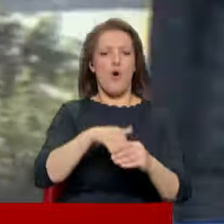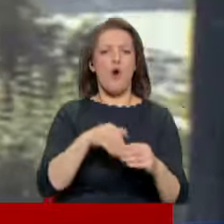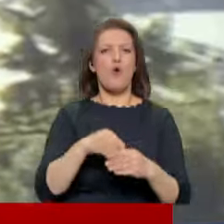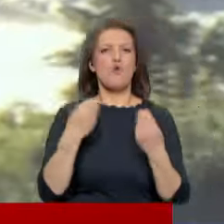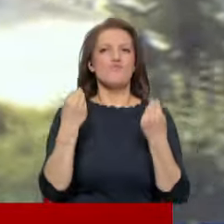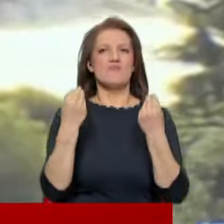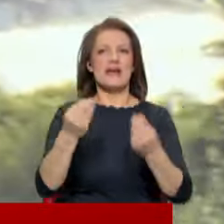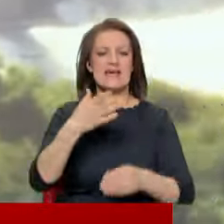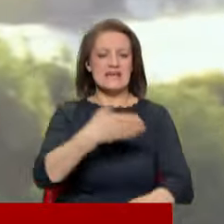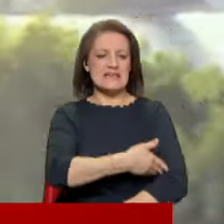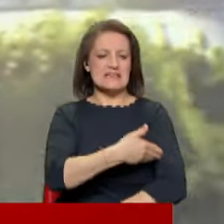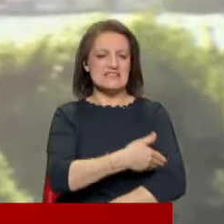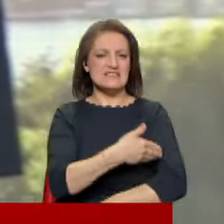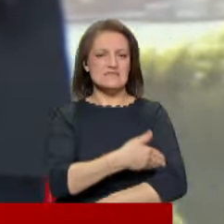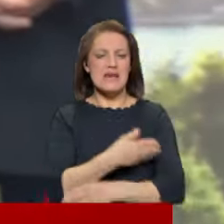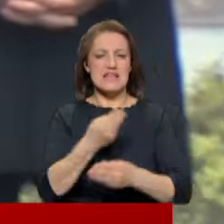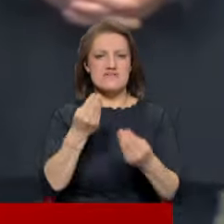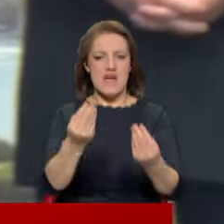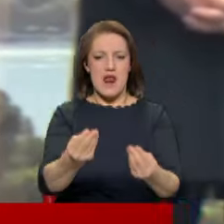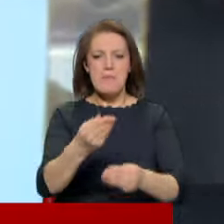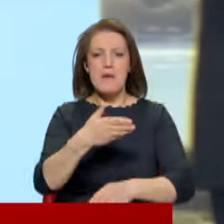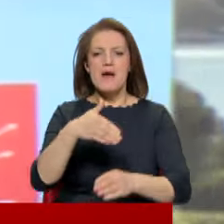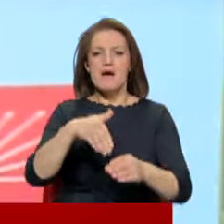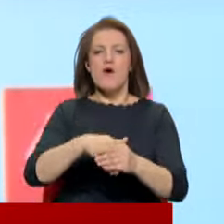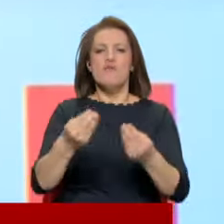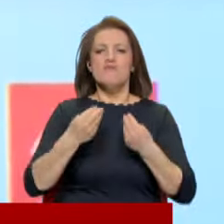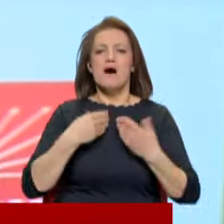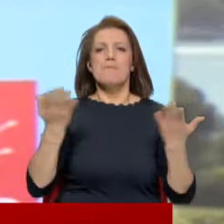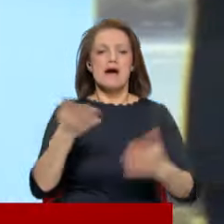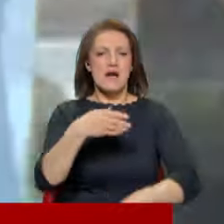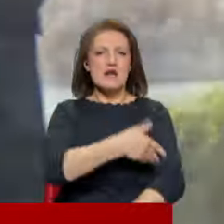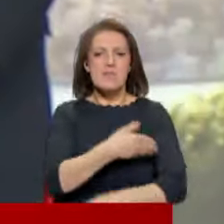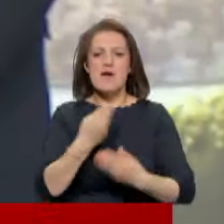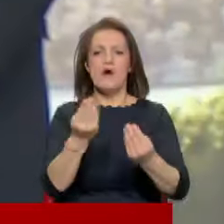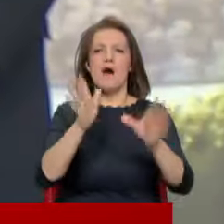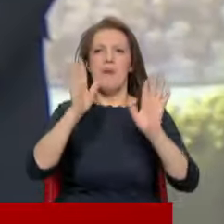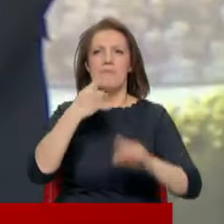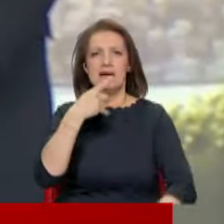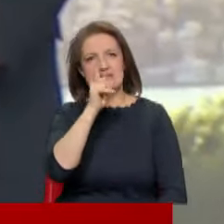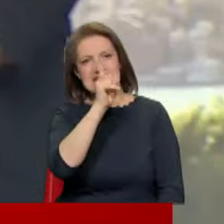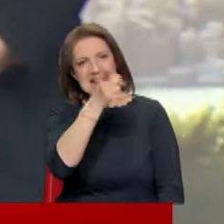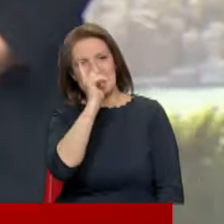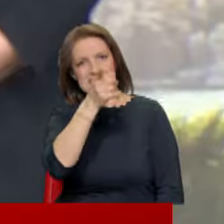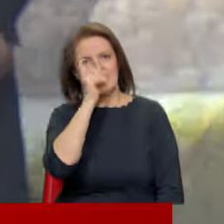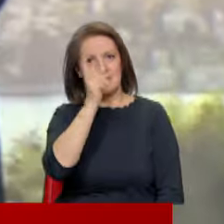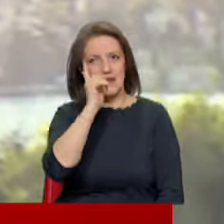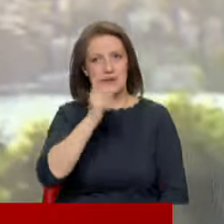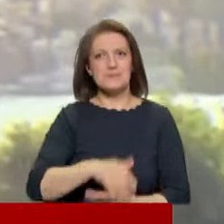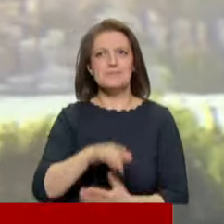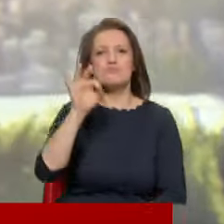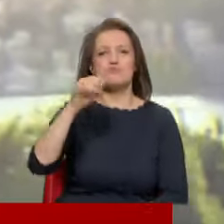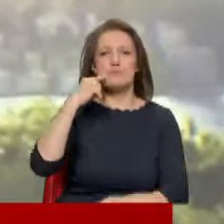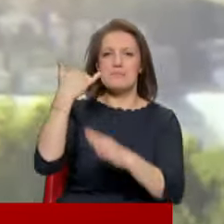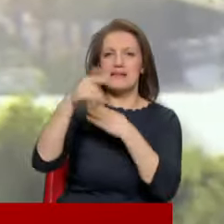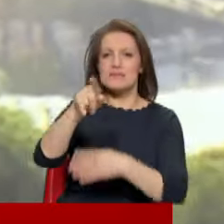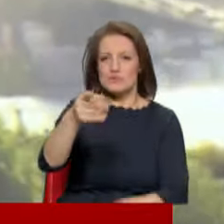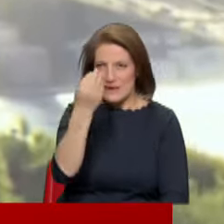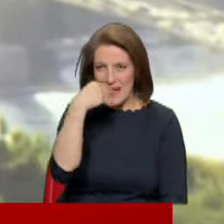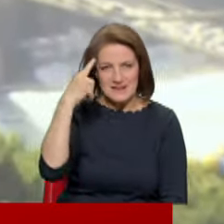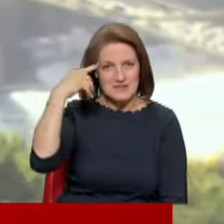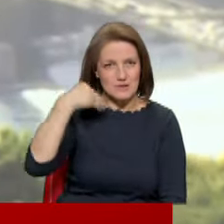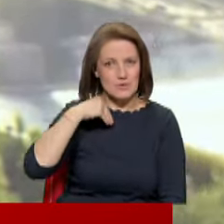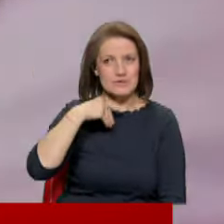verirsen hizmet getiririm, oy vermezsen hizmet getirmem diyordun. Seni gidi seni. Bu millet bunu yer